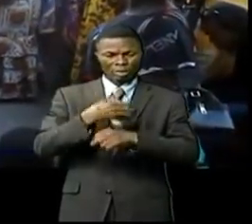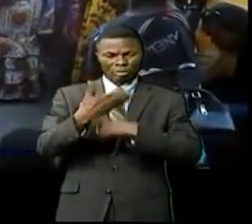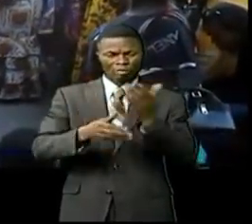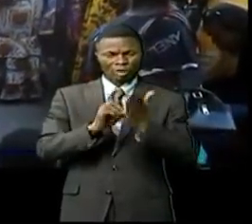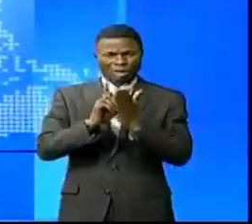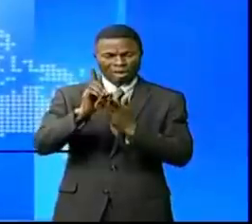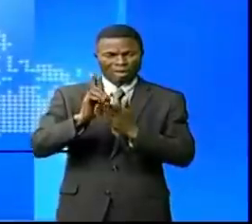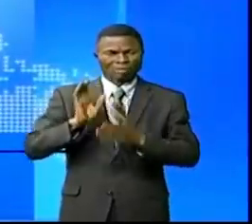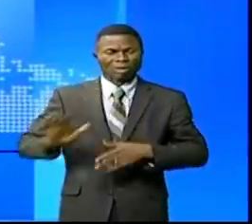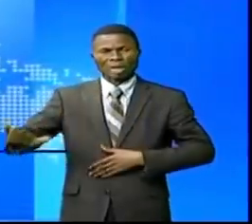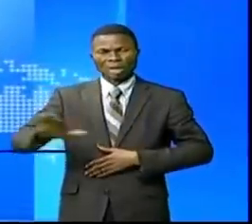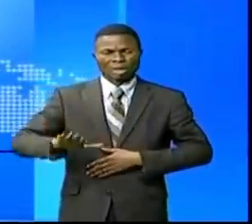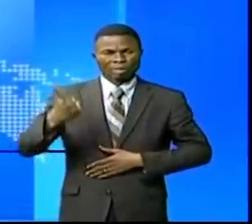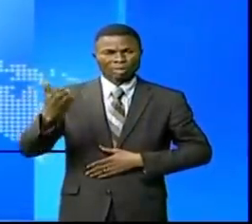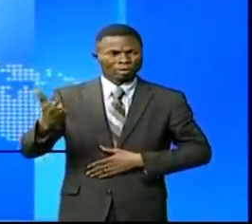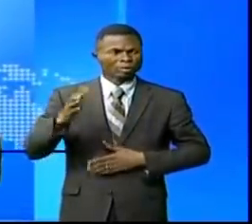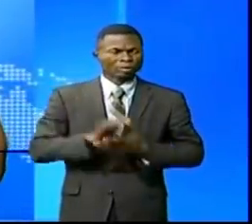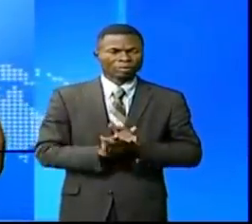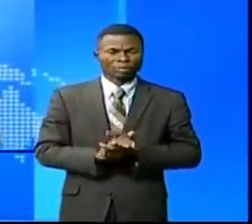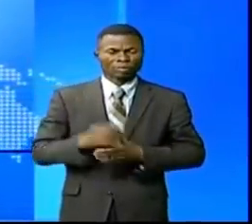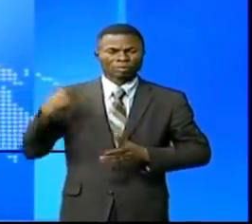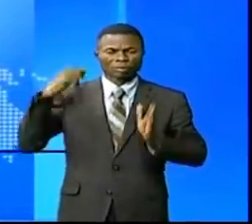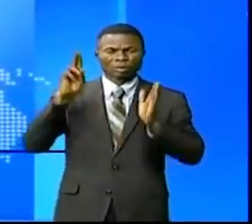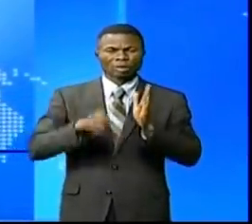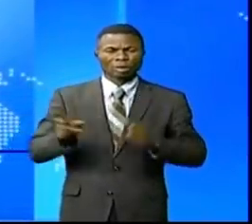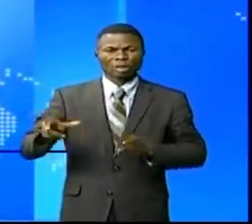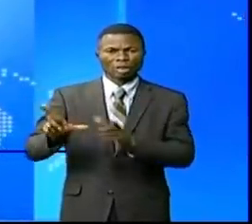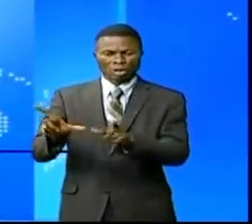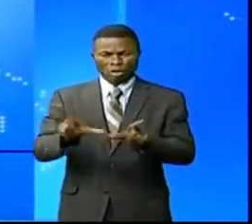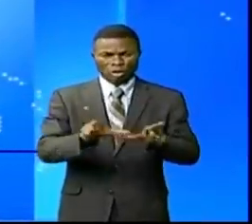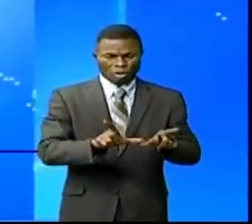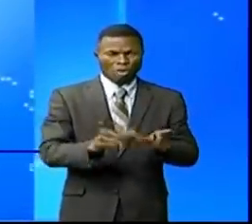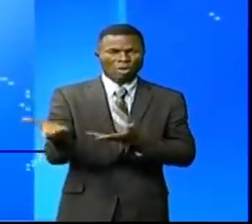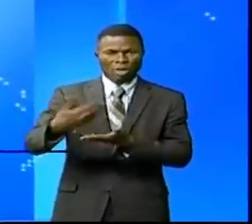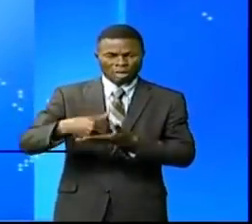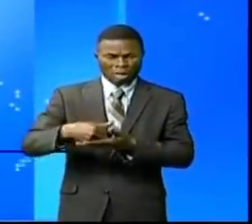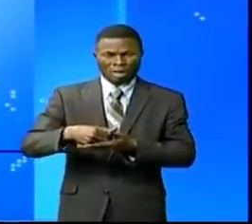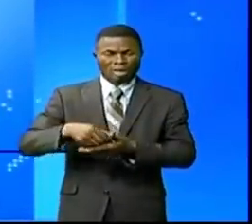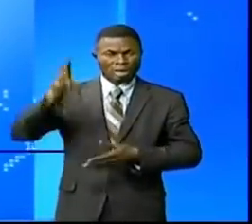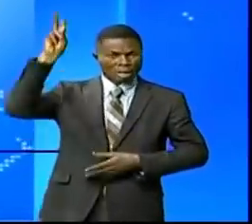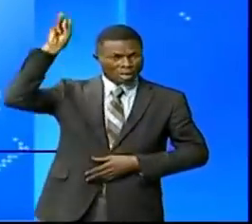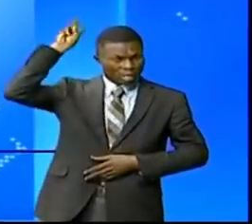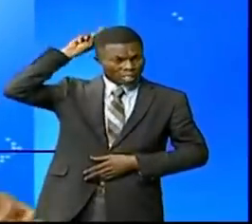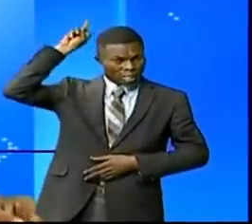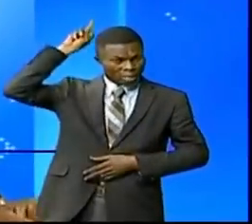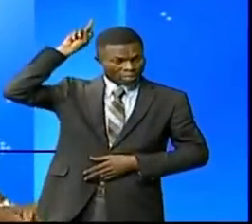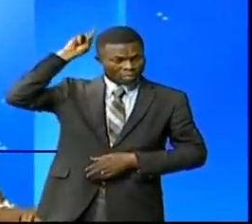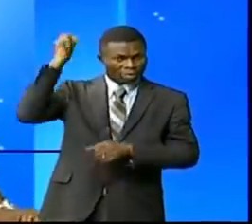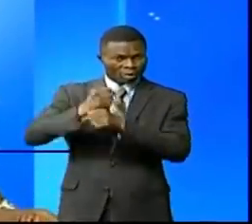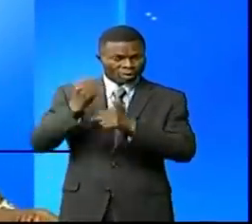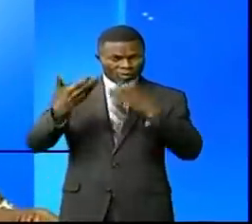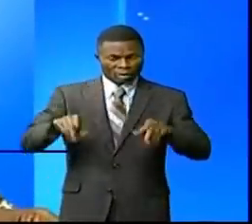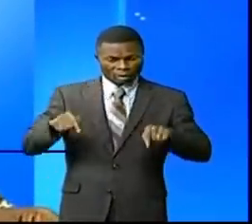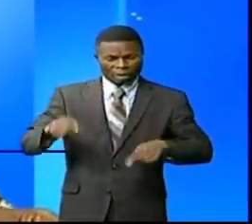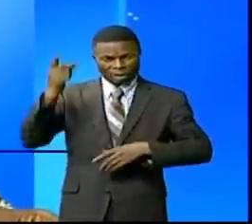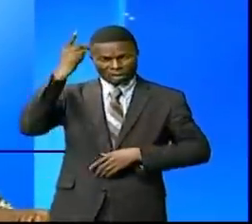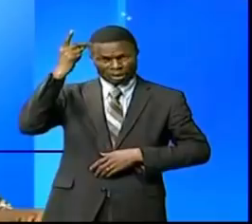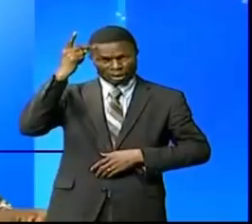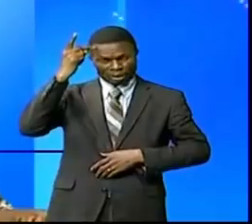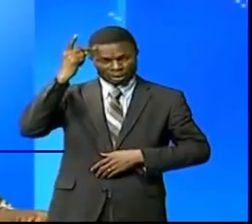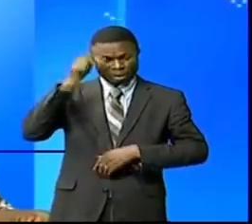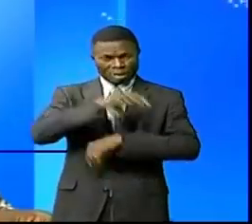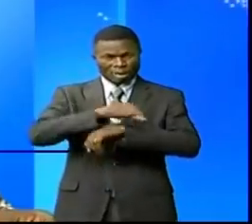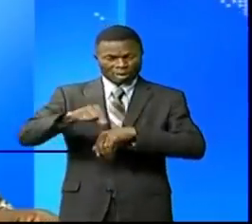développements nationaux. Et puis le gouverneur de Lualaba est de retour à Kolwezi après sa mission de travail à Kinshasa, siège